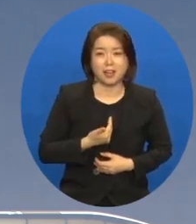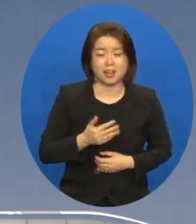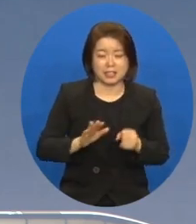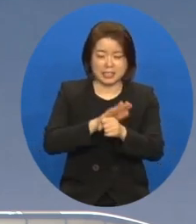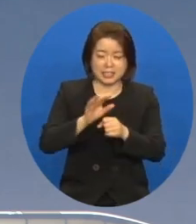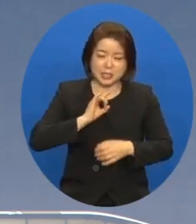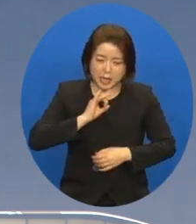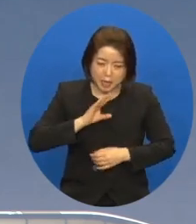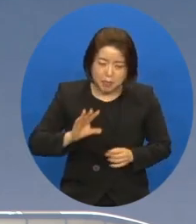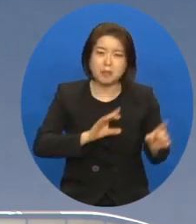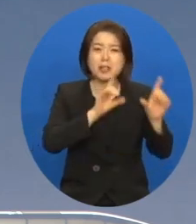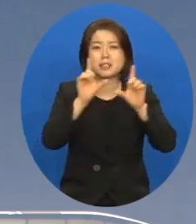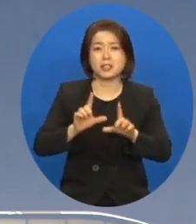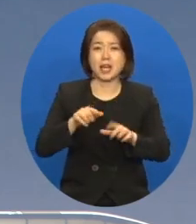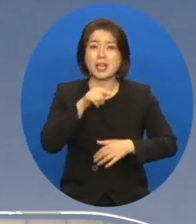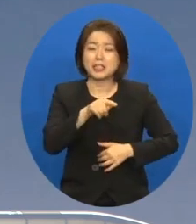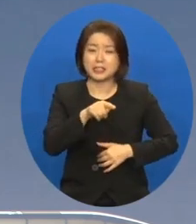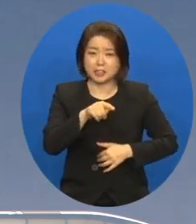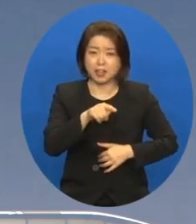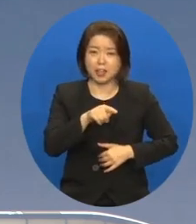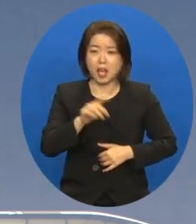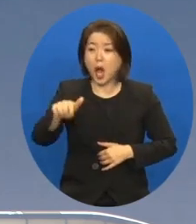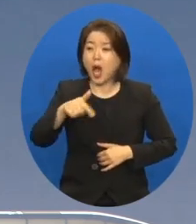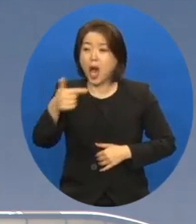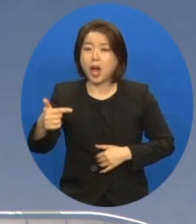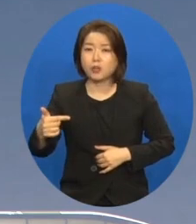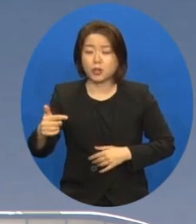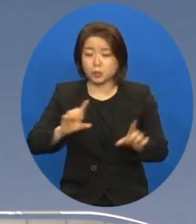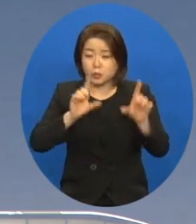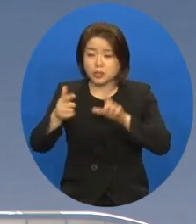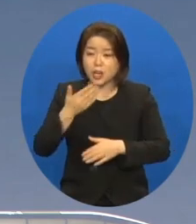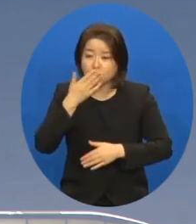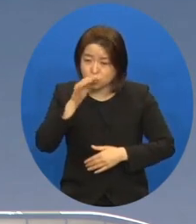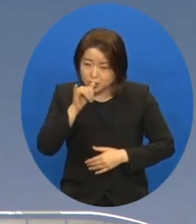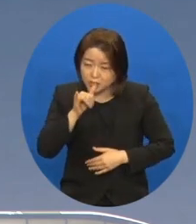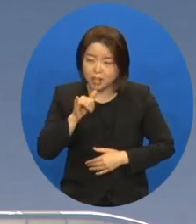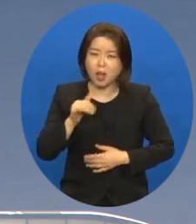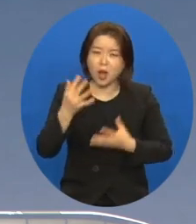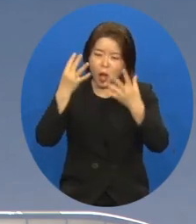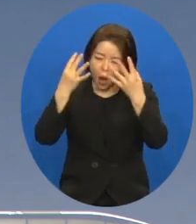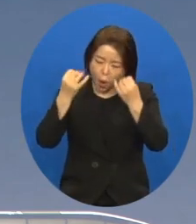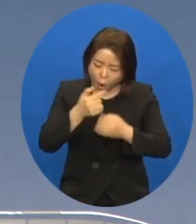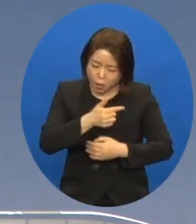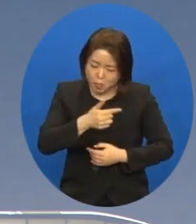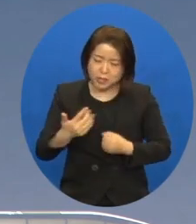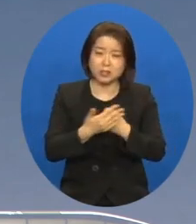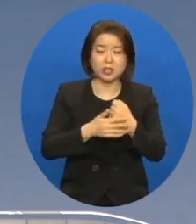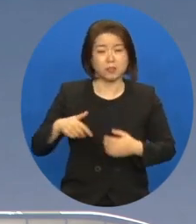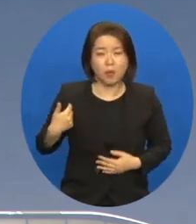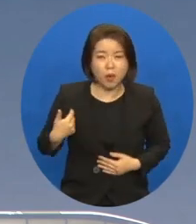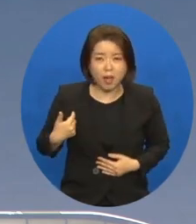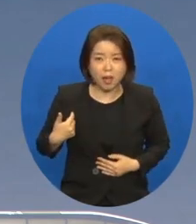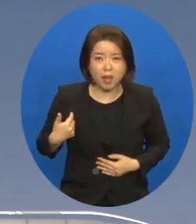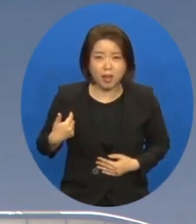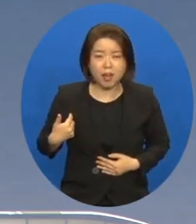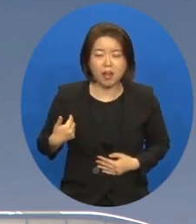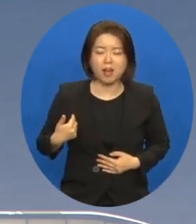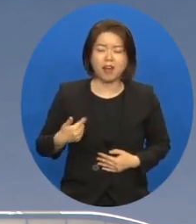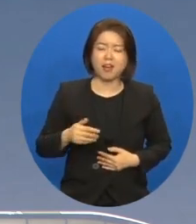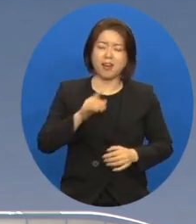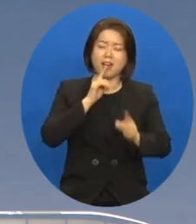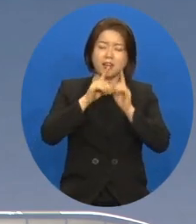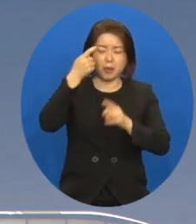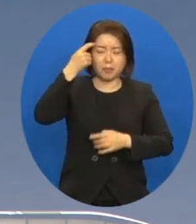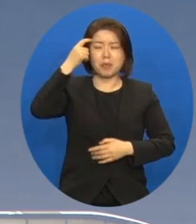사랑만 하며 사는 그 삶을 하루라도 살 수 있다는 게 너 얼마나 큰 애인지 모르냐? 그 말씀을